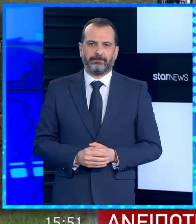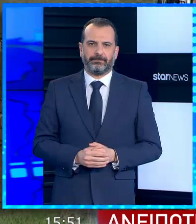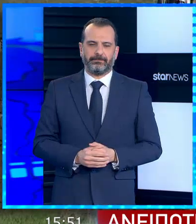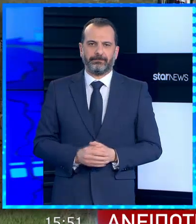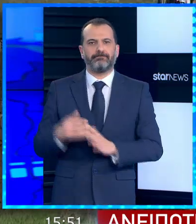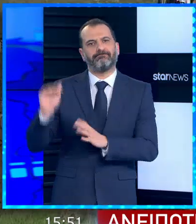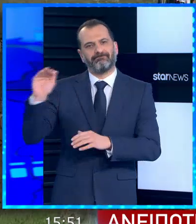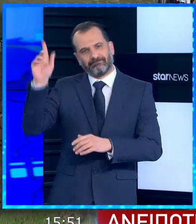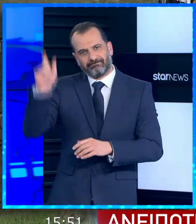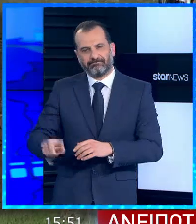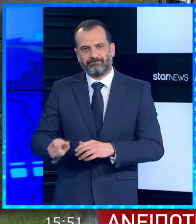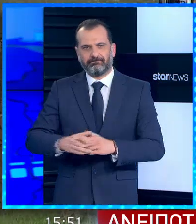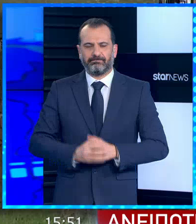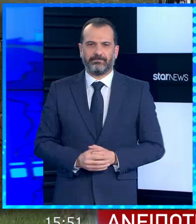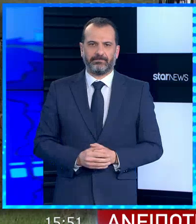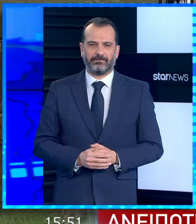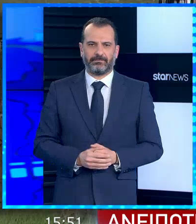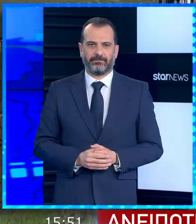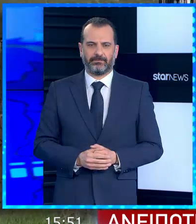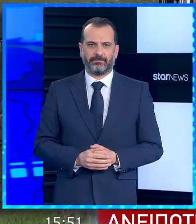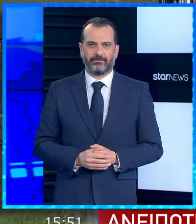Μας ακούει η Δήμητρα Τζιότζιου.